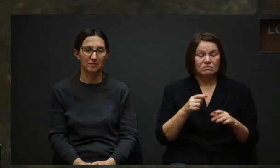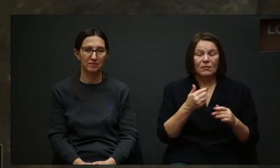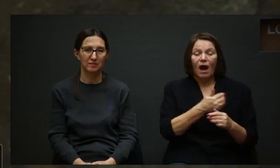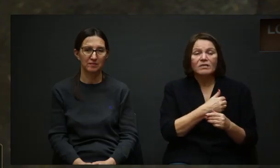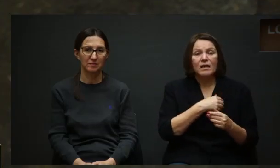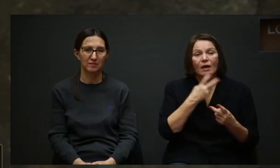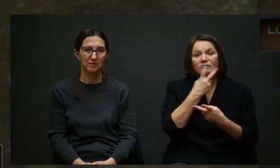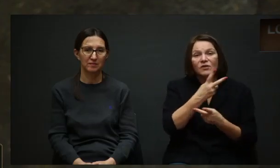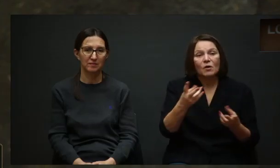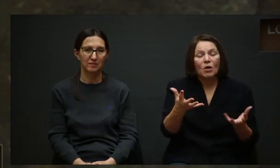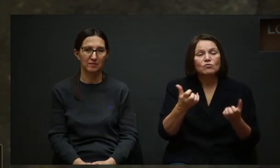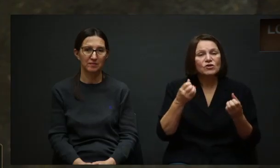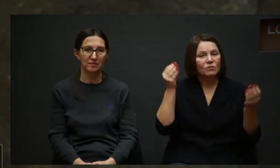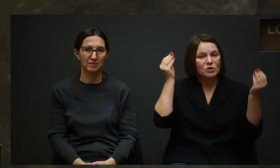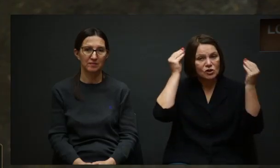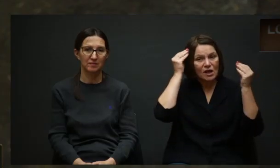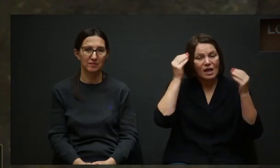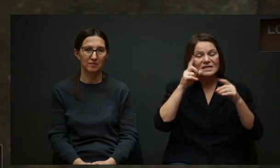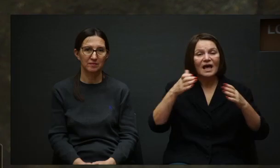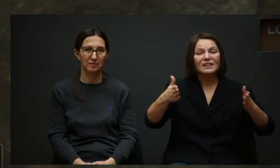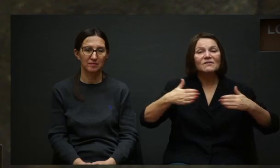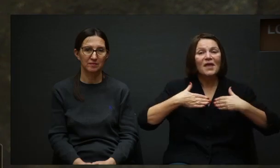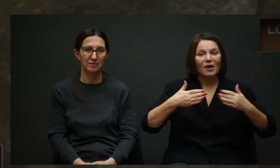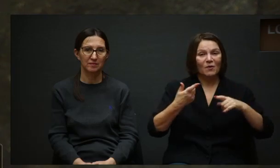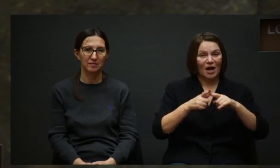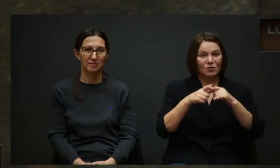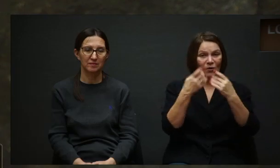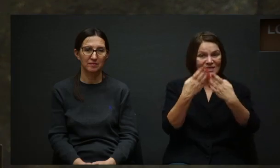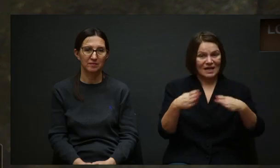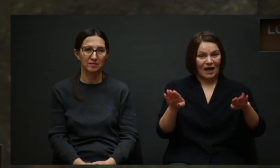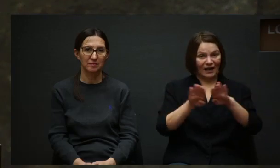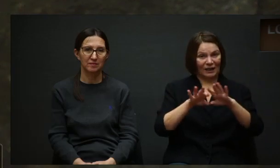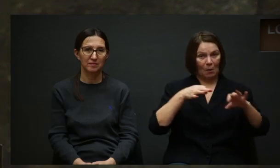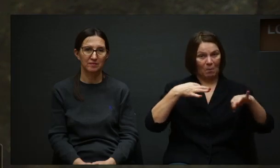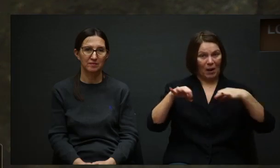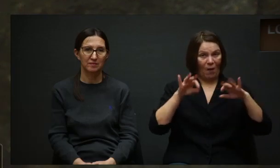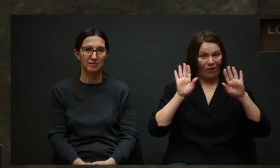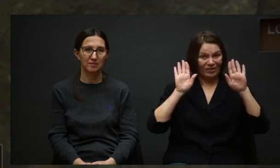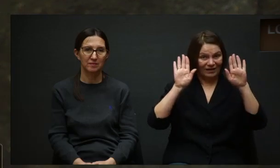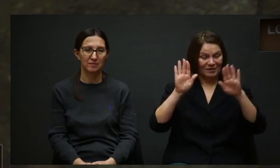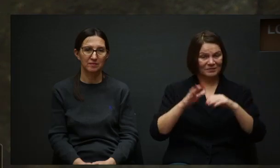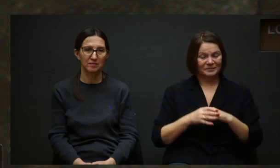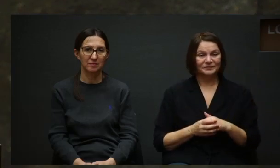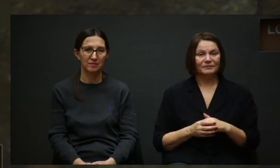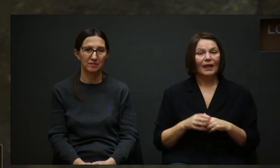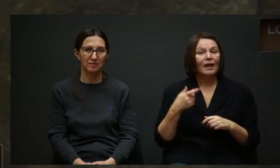за этой дверью, которая где-то закрыта пленкой. И я думаю, что